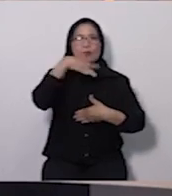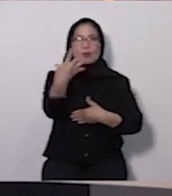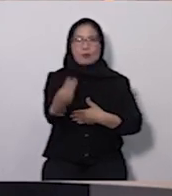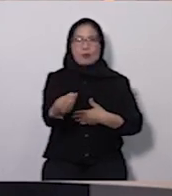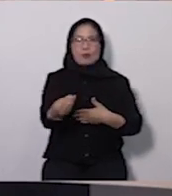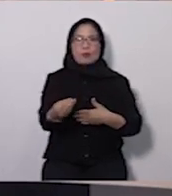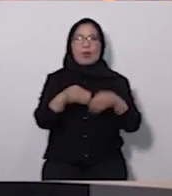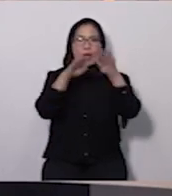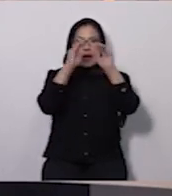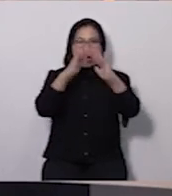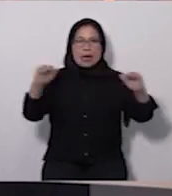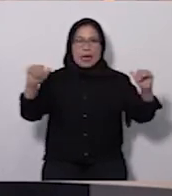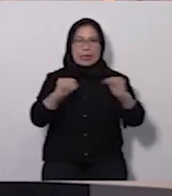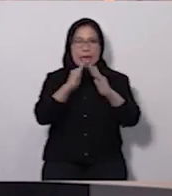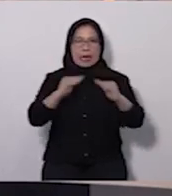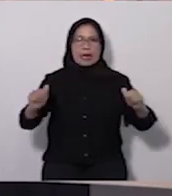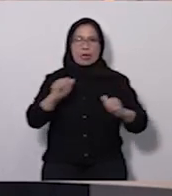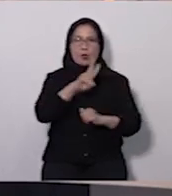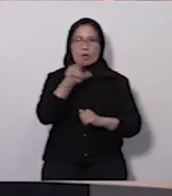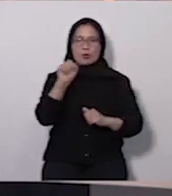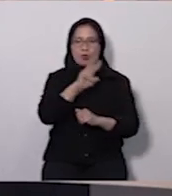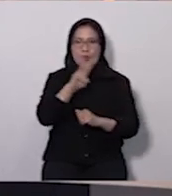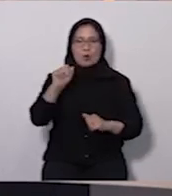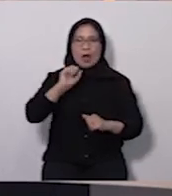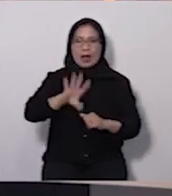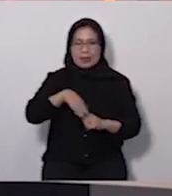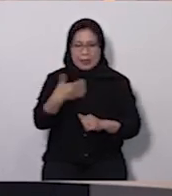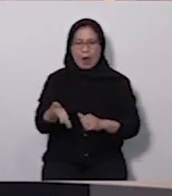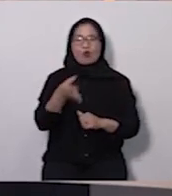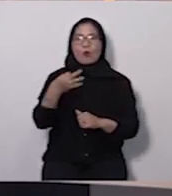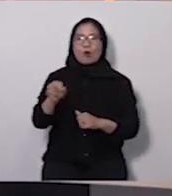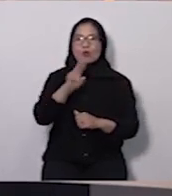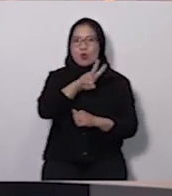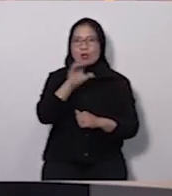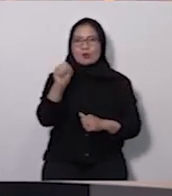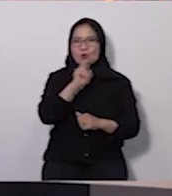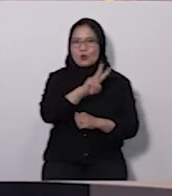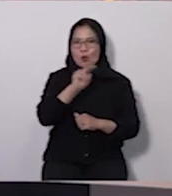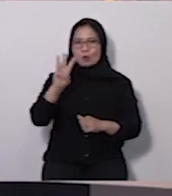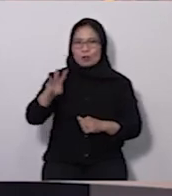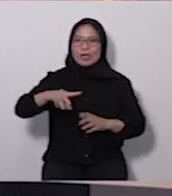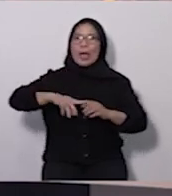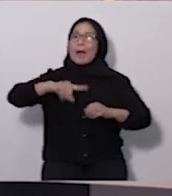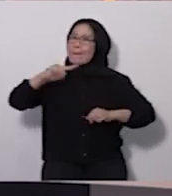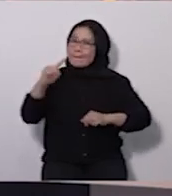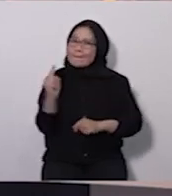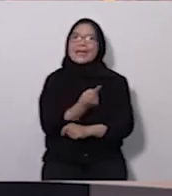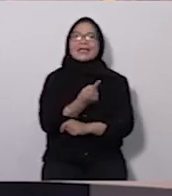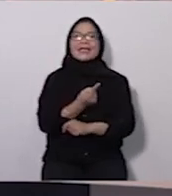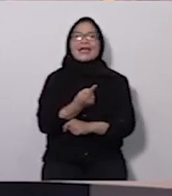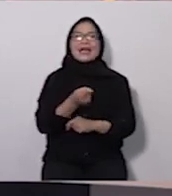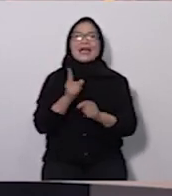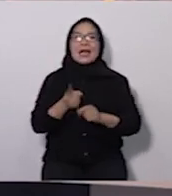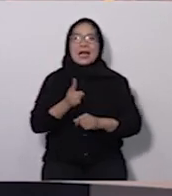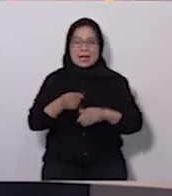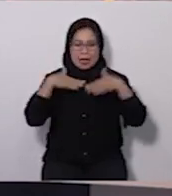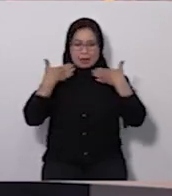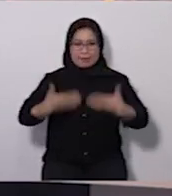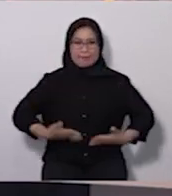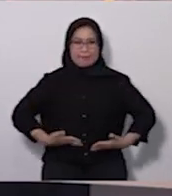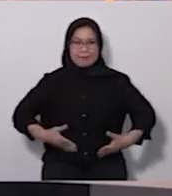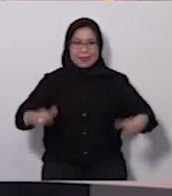Natal 2022 dan tahun baru 2023 agar Memastikan kondisi fisik sehat